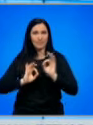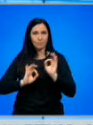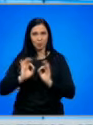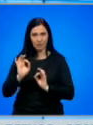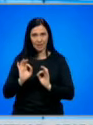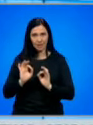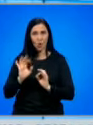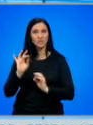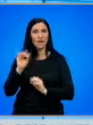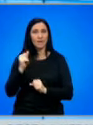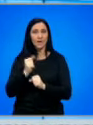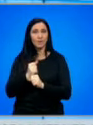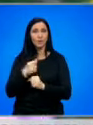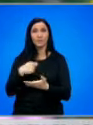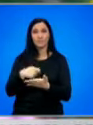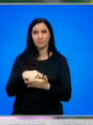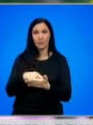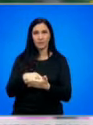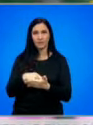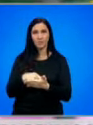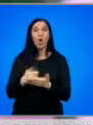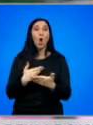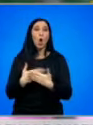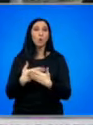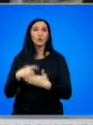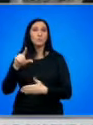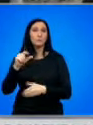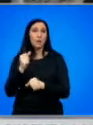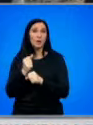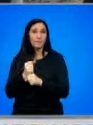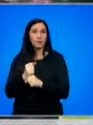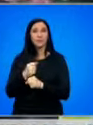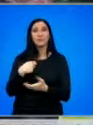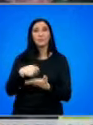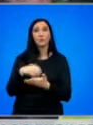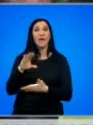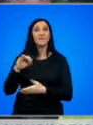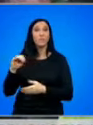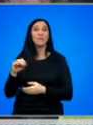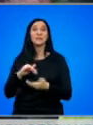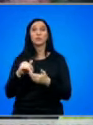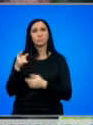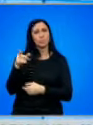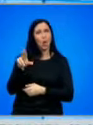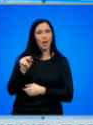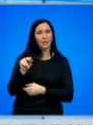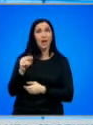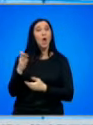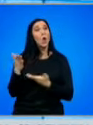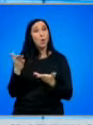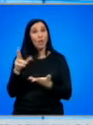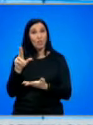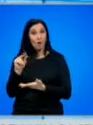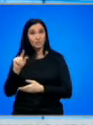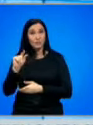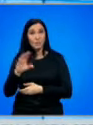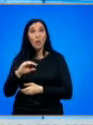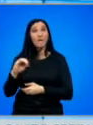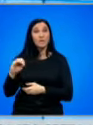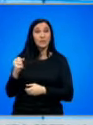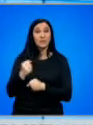от средната работна заплата. А относно минималната работна заплата в Европейския съюз, той каза... Когато кажем минимална